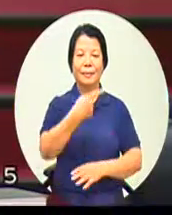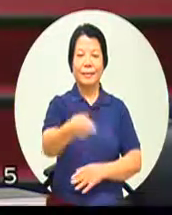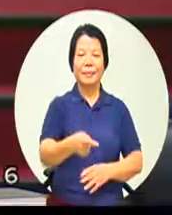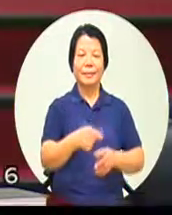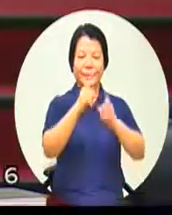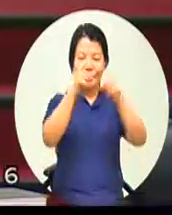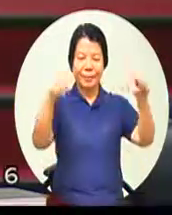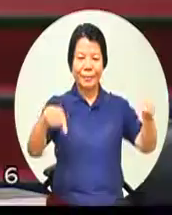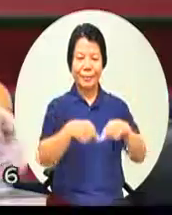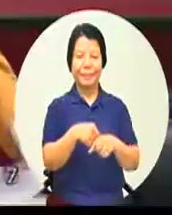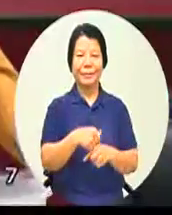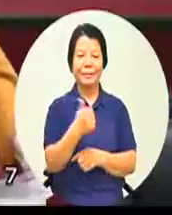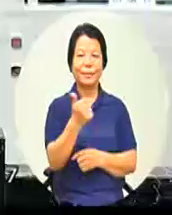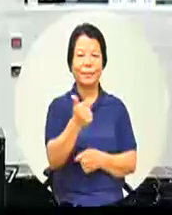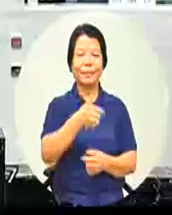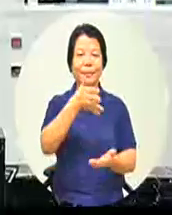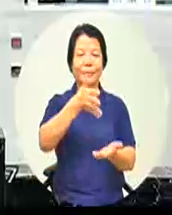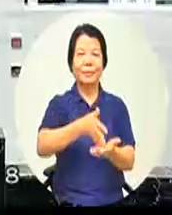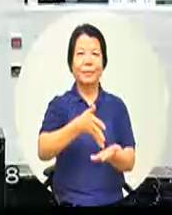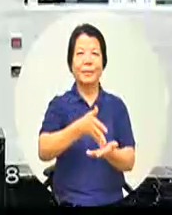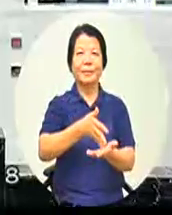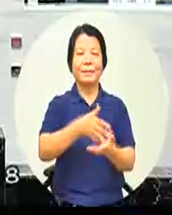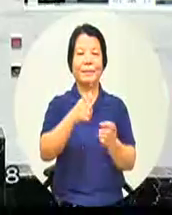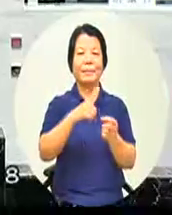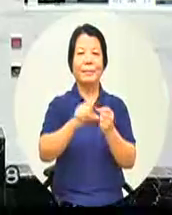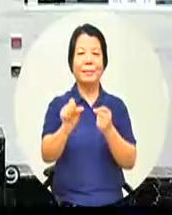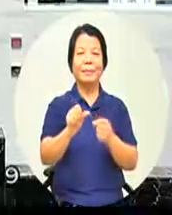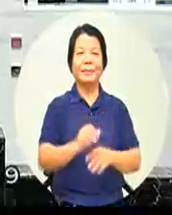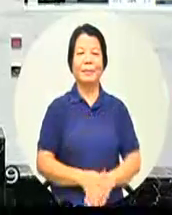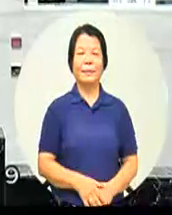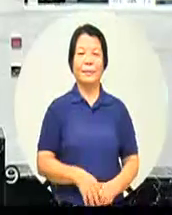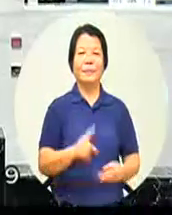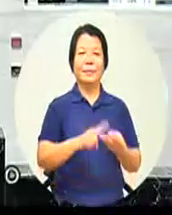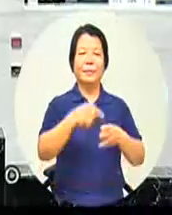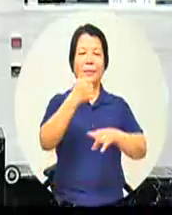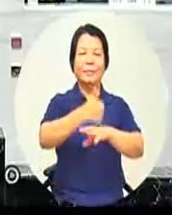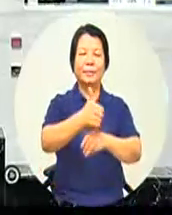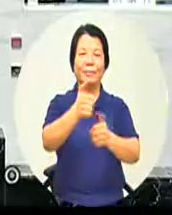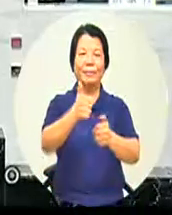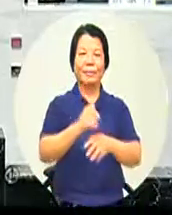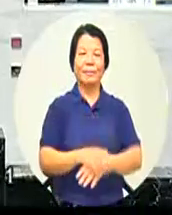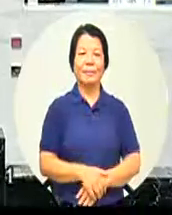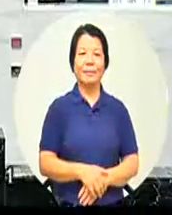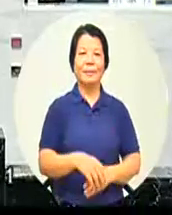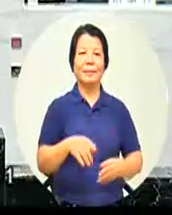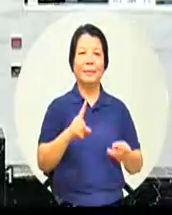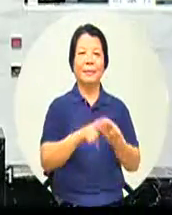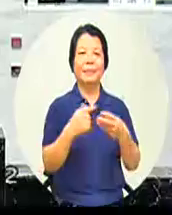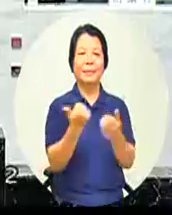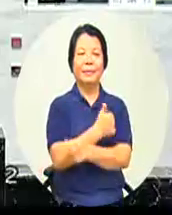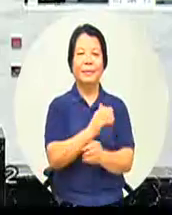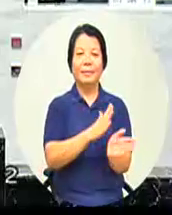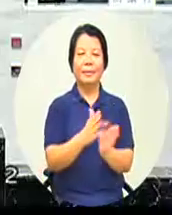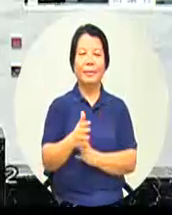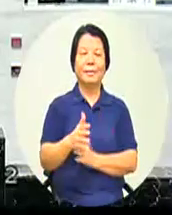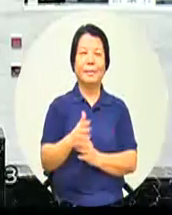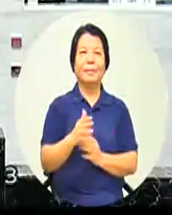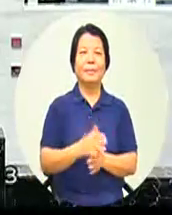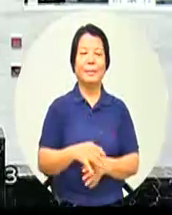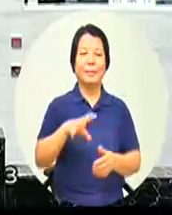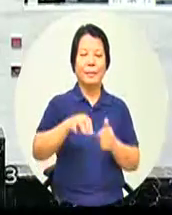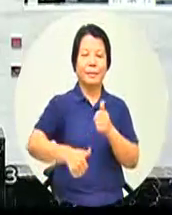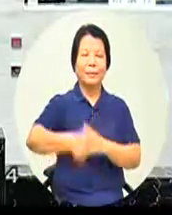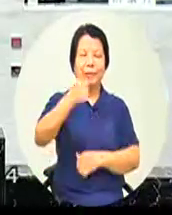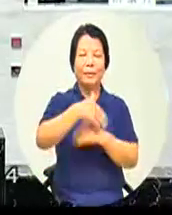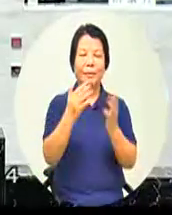张议员，时间十五分钟。 谢谢主席哈。我们王代理局长、丁局长、范局长，还有刘